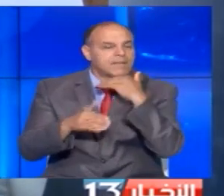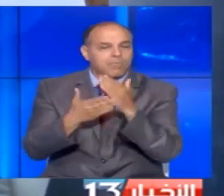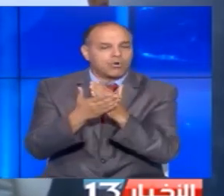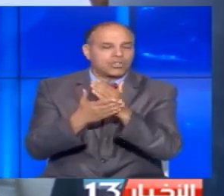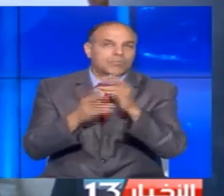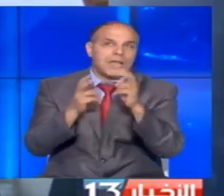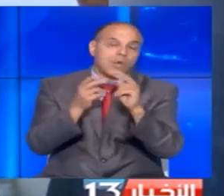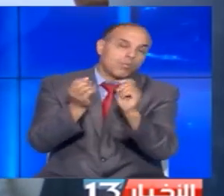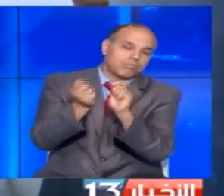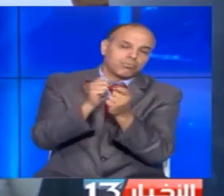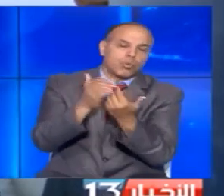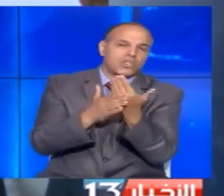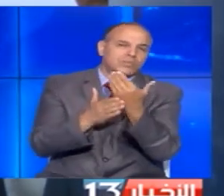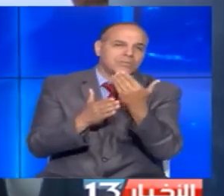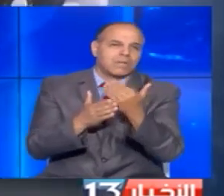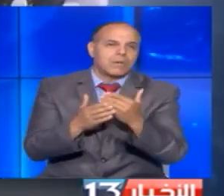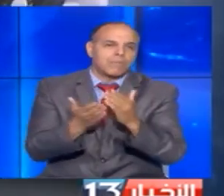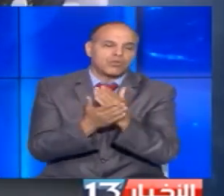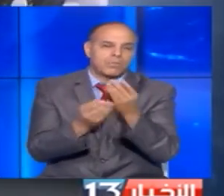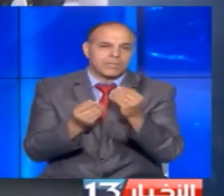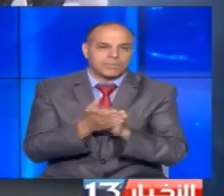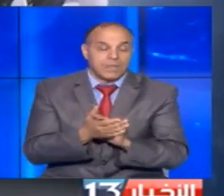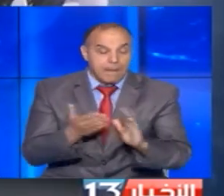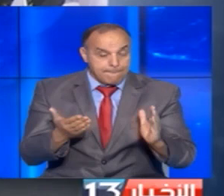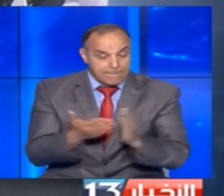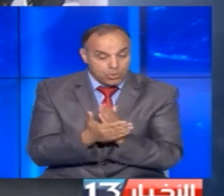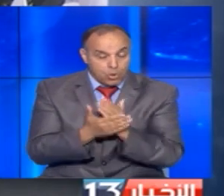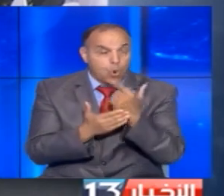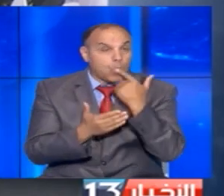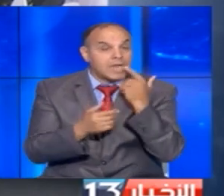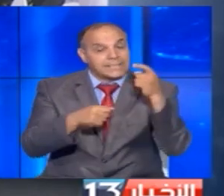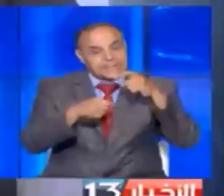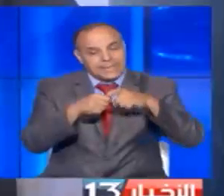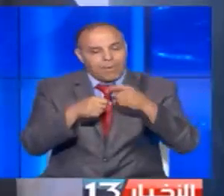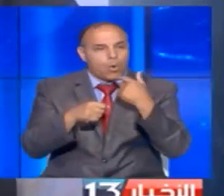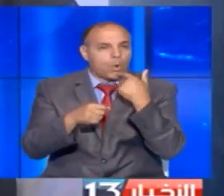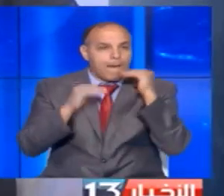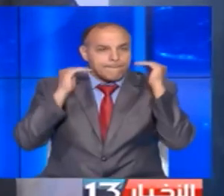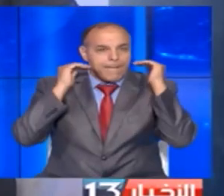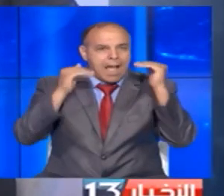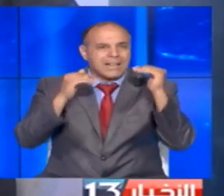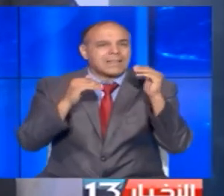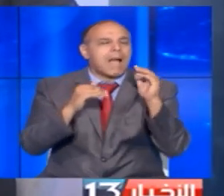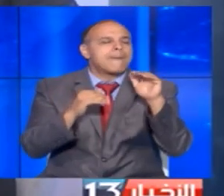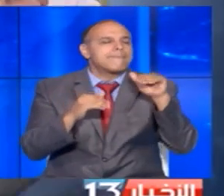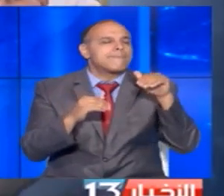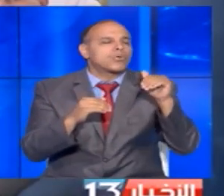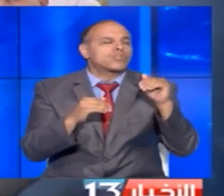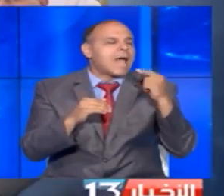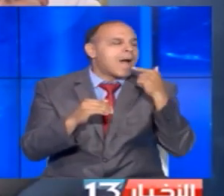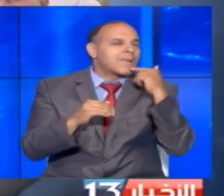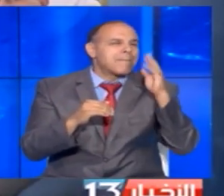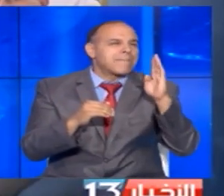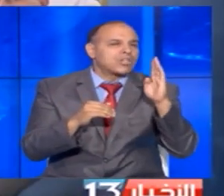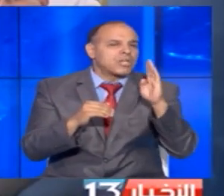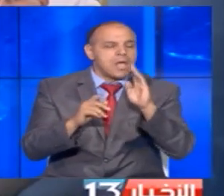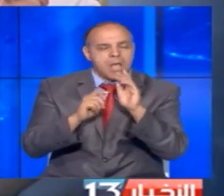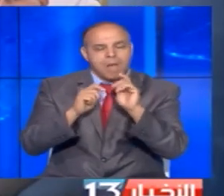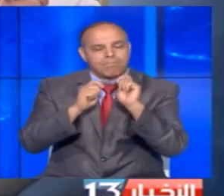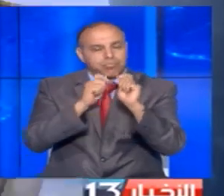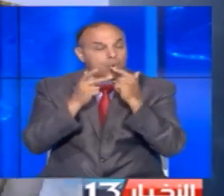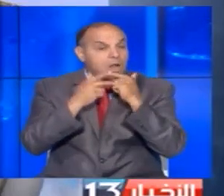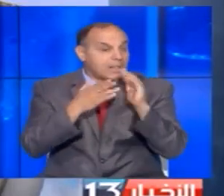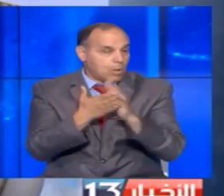الطاقات المتجدده وغيرها من المشاريع يساهموا مع محطه برشا العامله التي انطلقت في العمل مؤخرا في